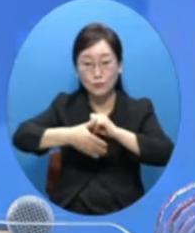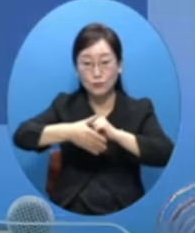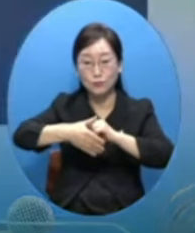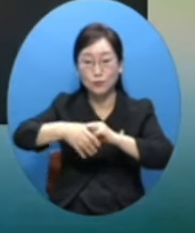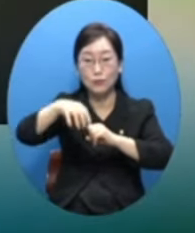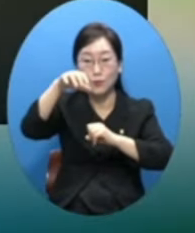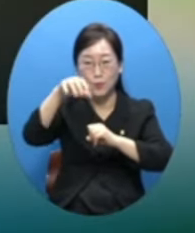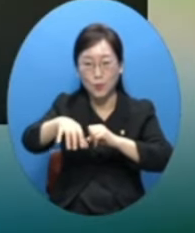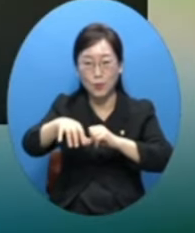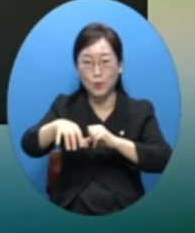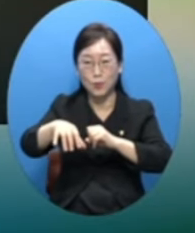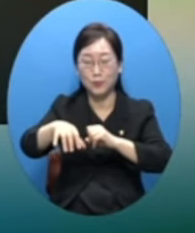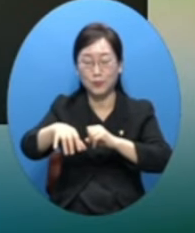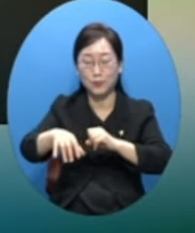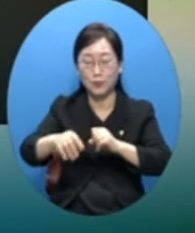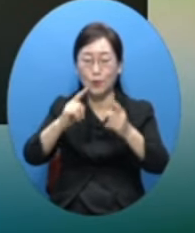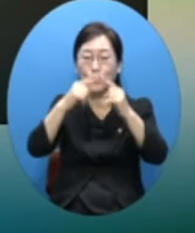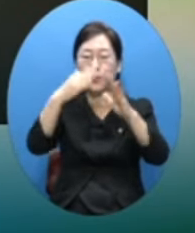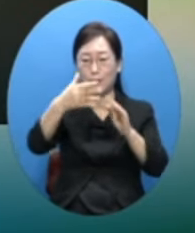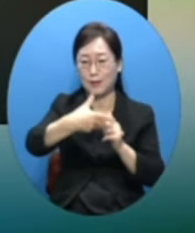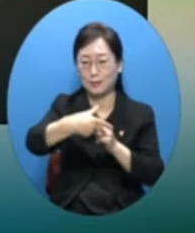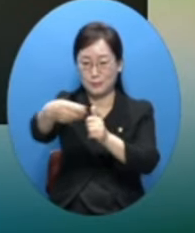현풍읍 내에 있는 현풍교회에 가서